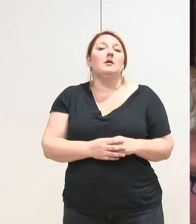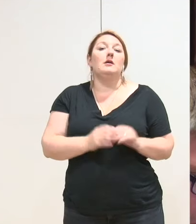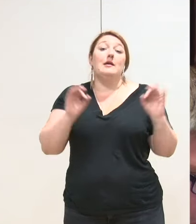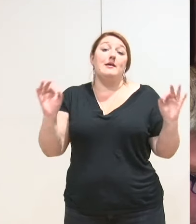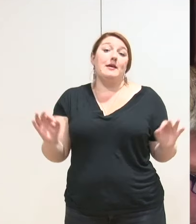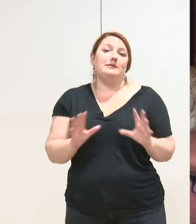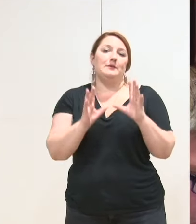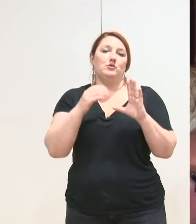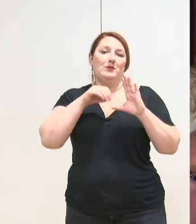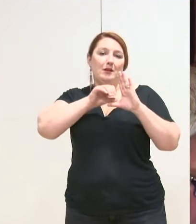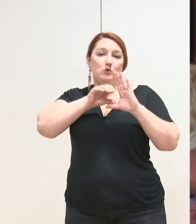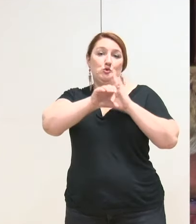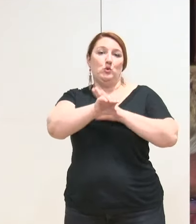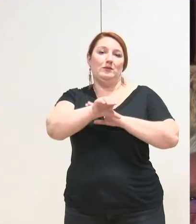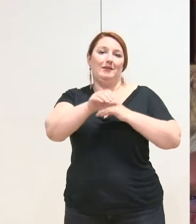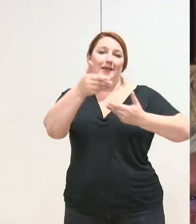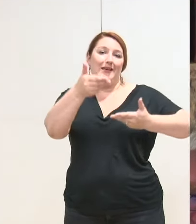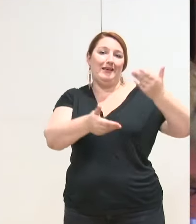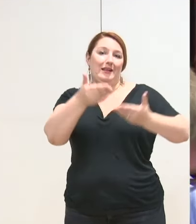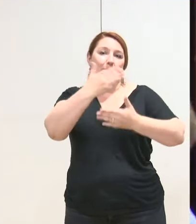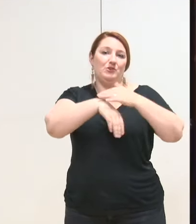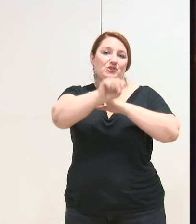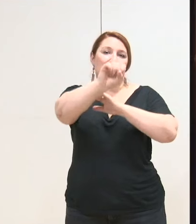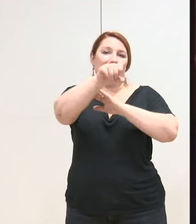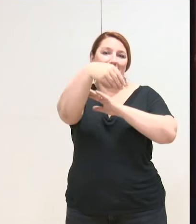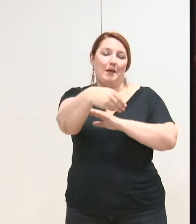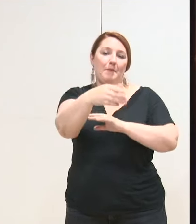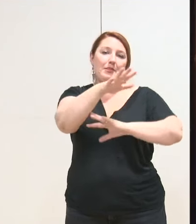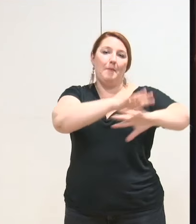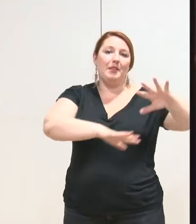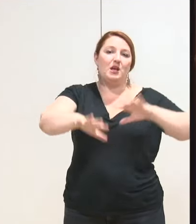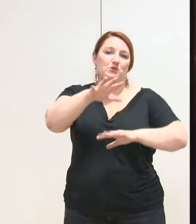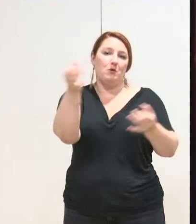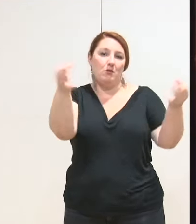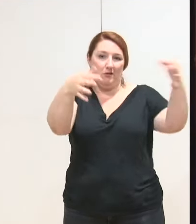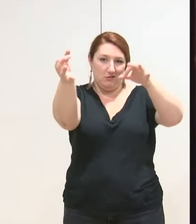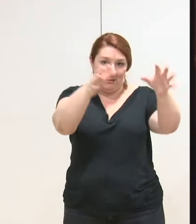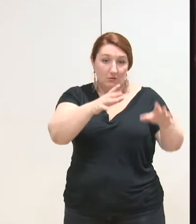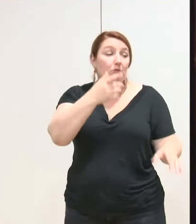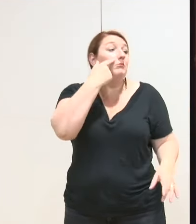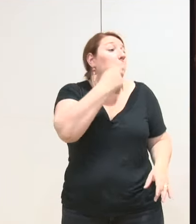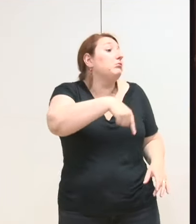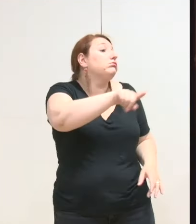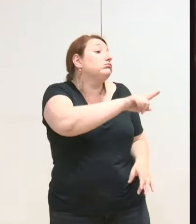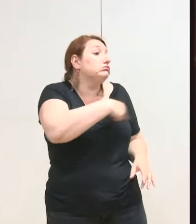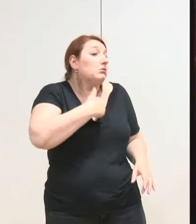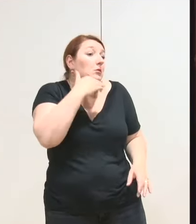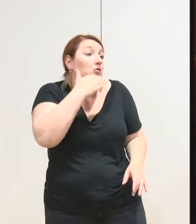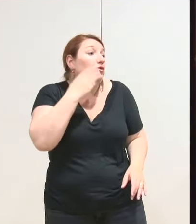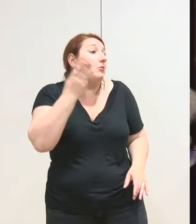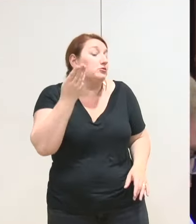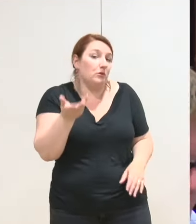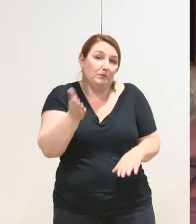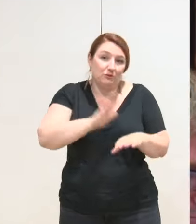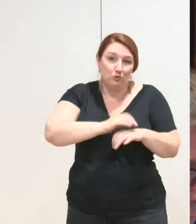exceptionnelle d'équilibre au sè d'aménagement qui d'après vous en avait besoin de façon urgente mais qui voit